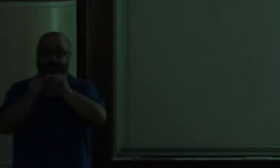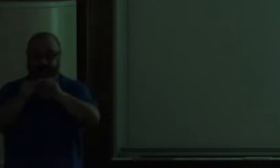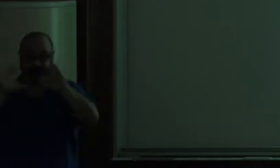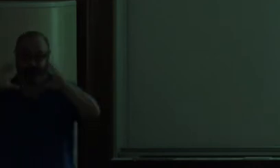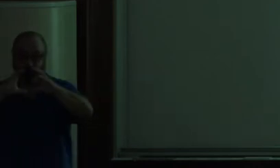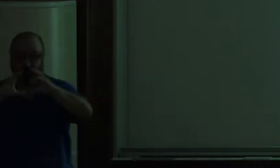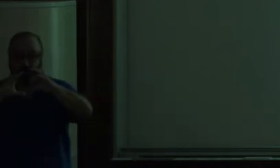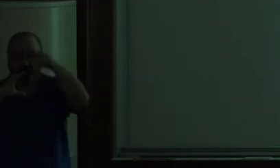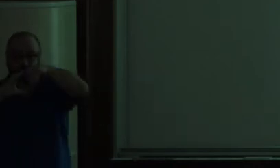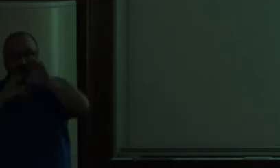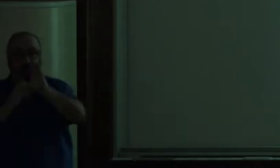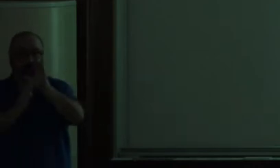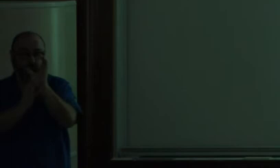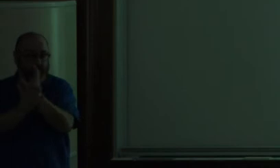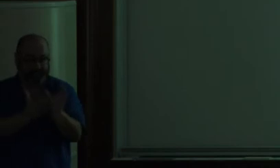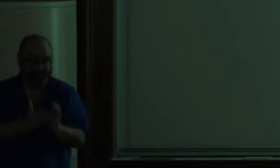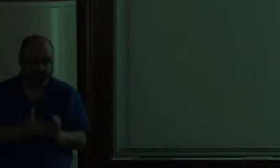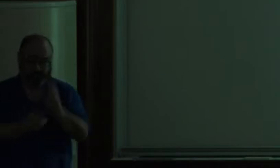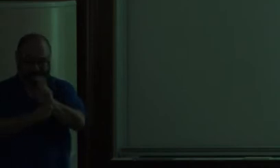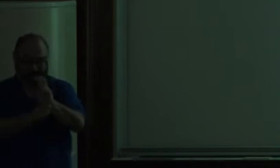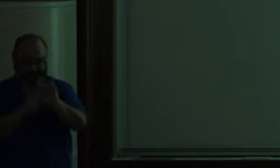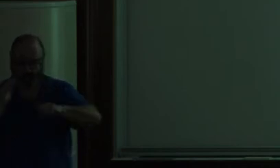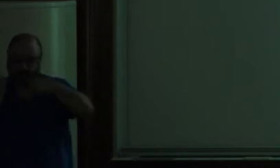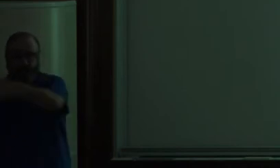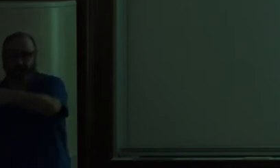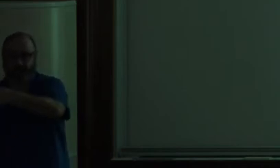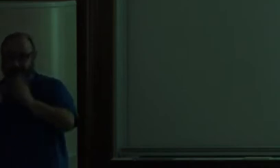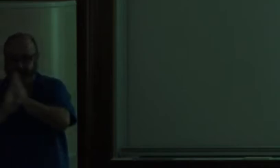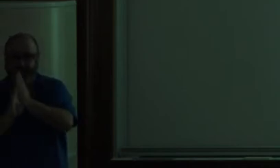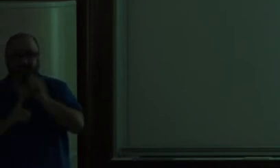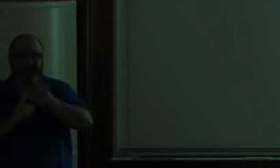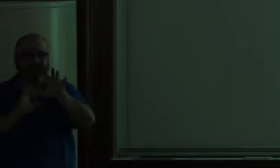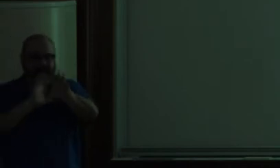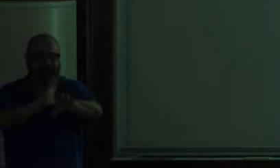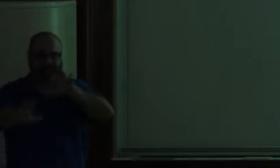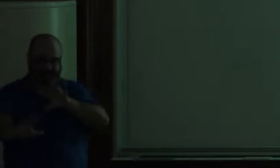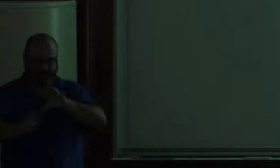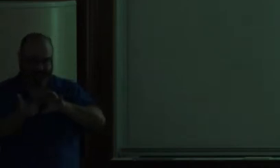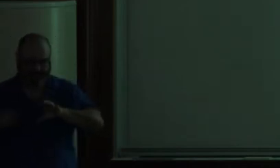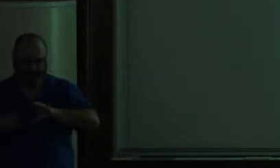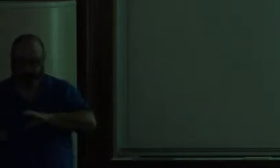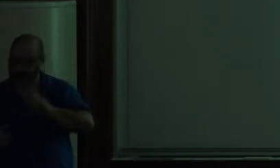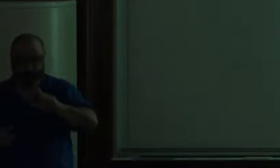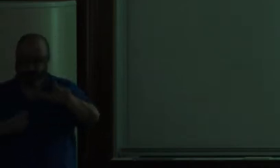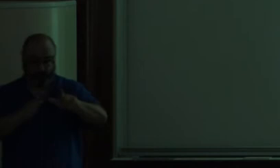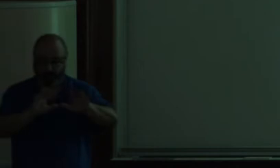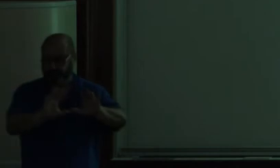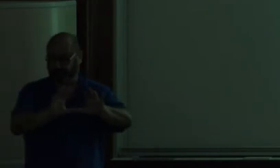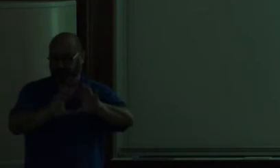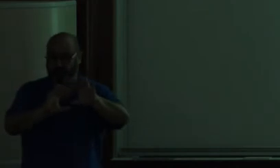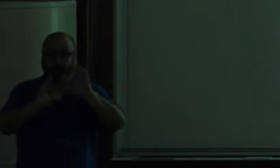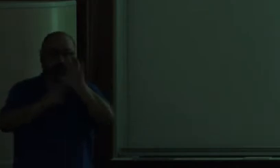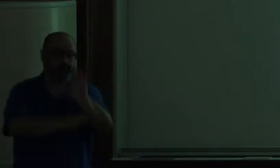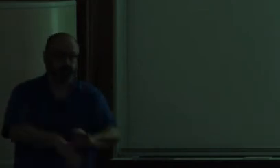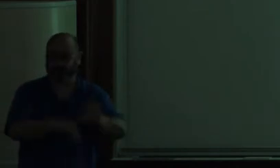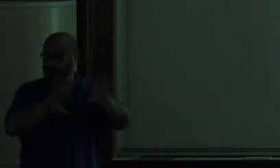à l'intérieur de vos collections jusqu'au dernier moment. De ne pas vous dire « Ah, oh, j'ai besoin de tout extraire parce que je vais m'en servir ». Vous pouvez les balader comme des collections